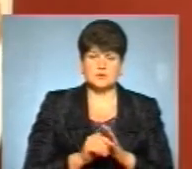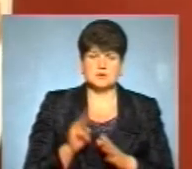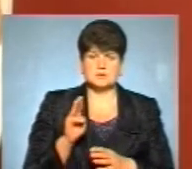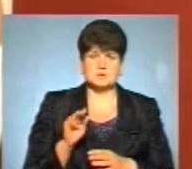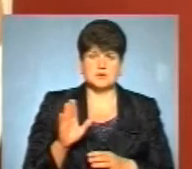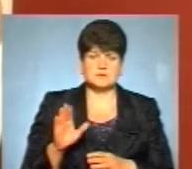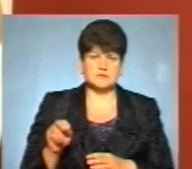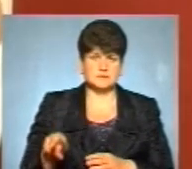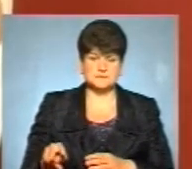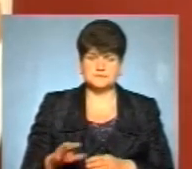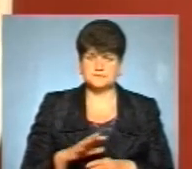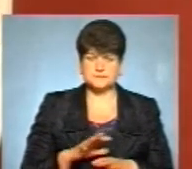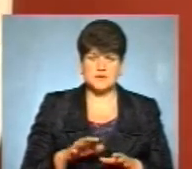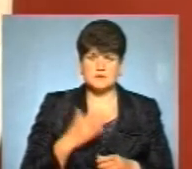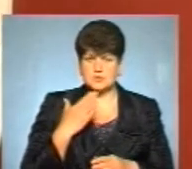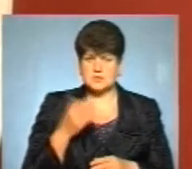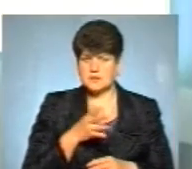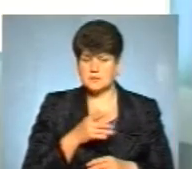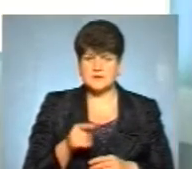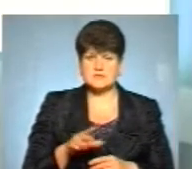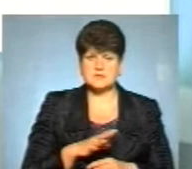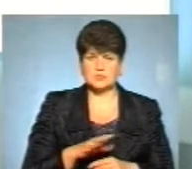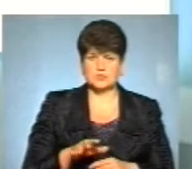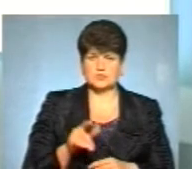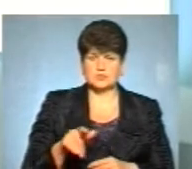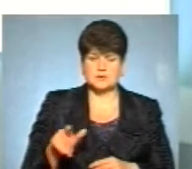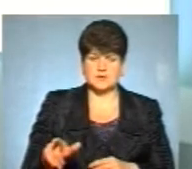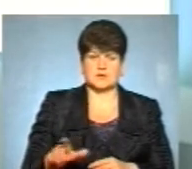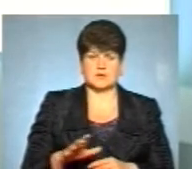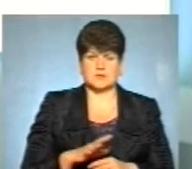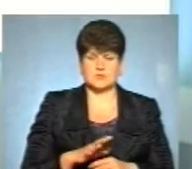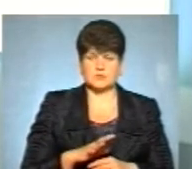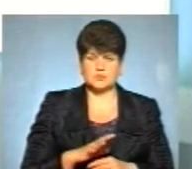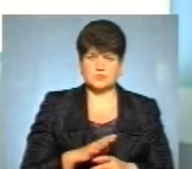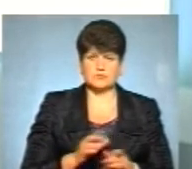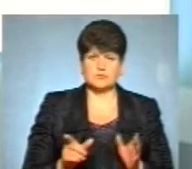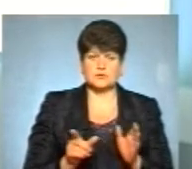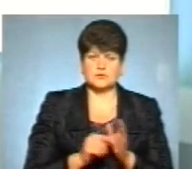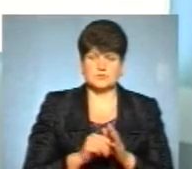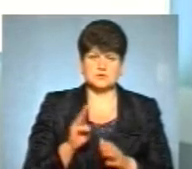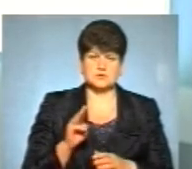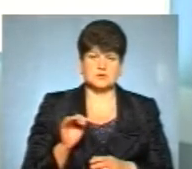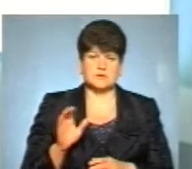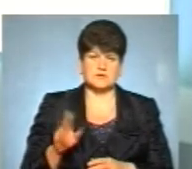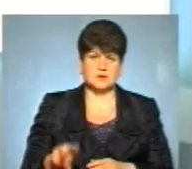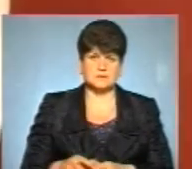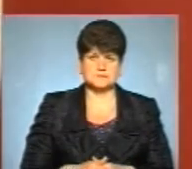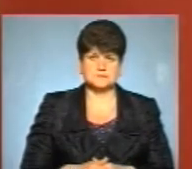вентиляції легень, і за останній період в нас не було жодного пацієнта, який би перебував на апараті штучної вентиляції